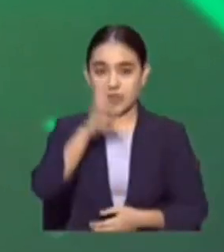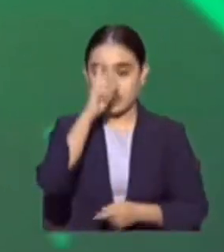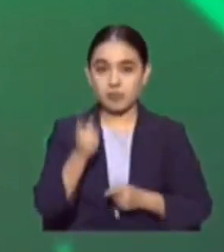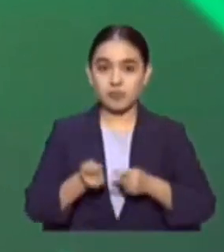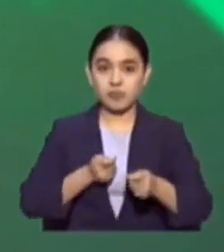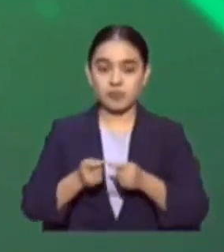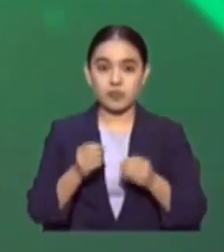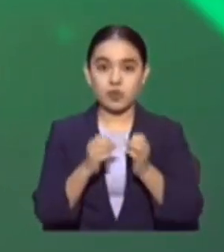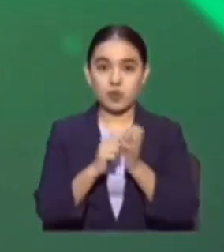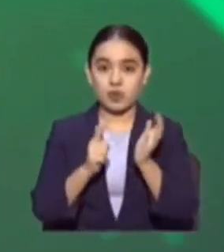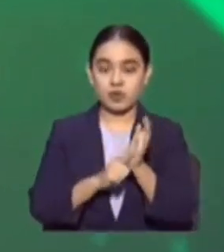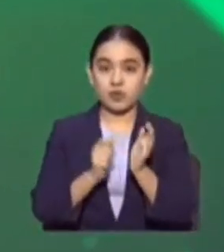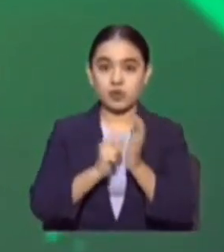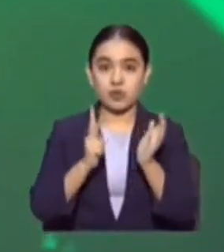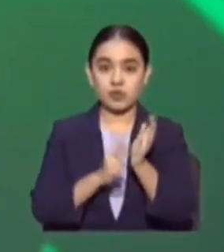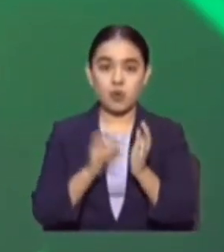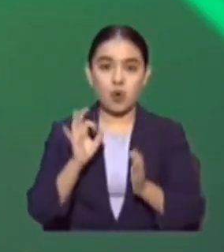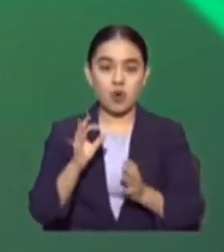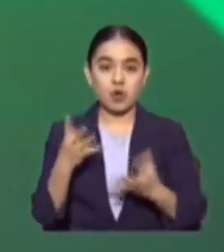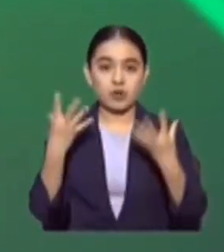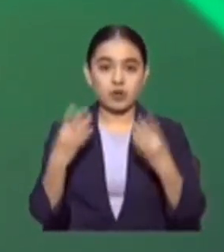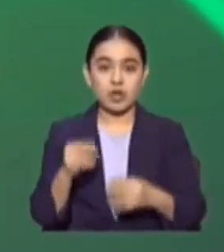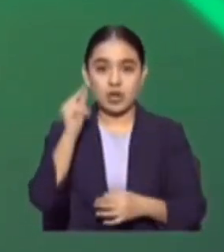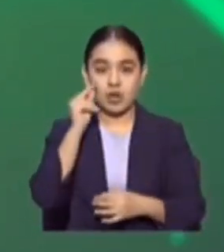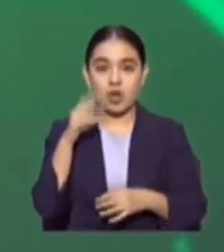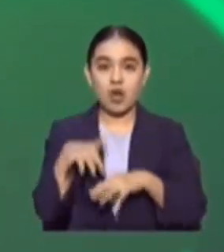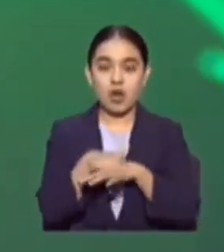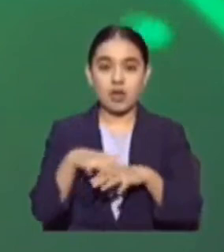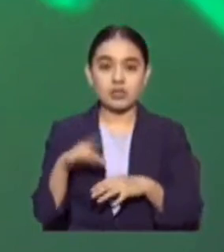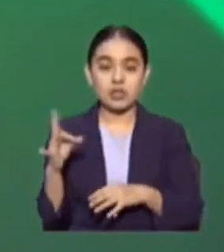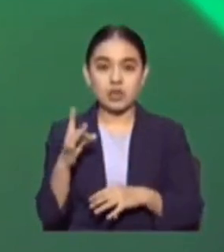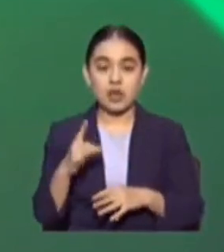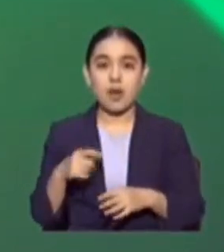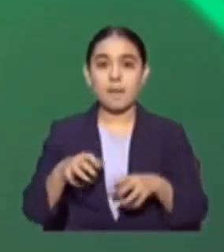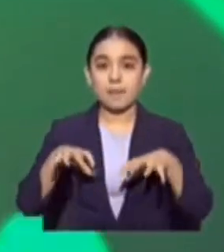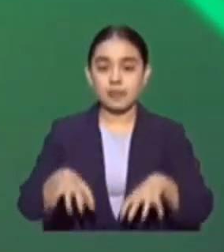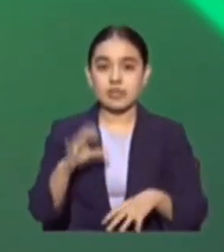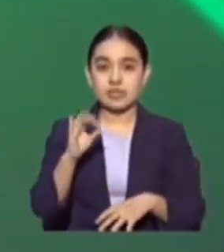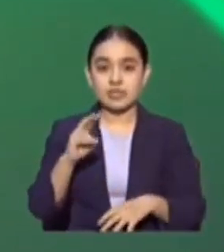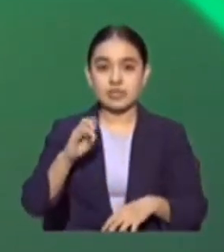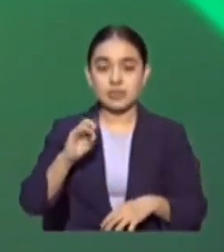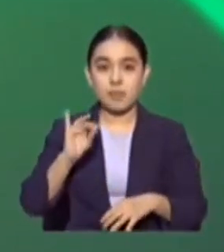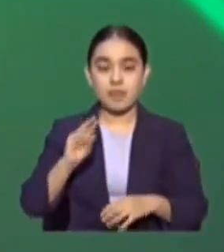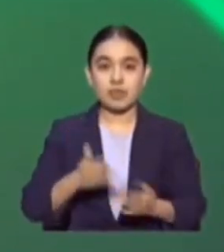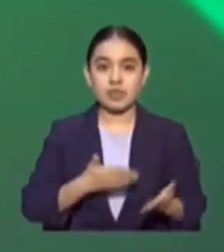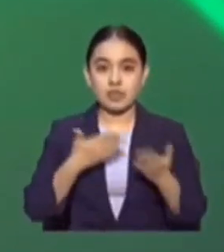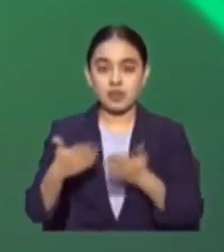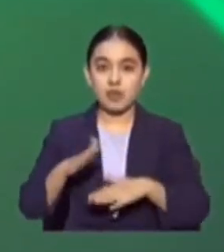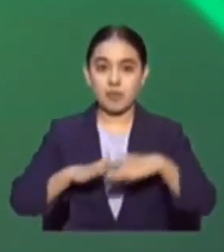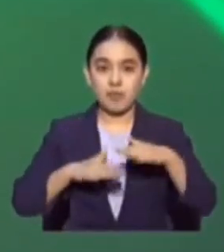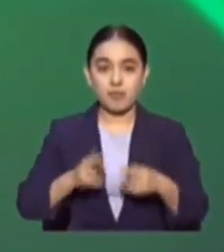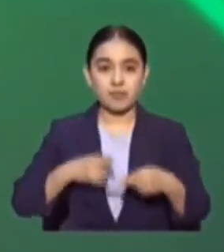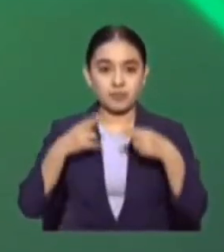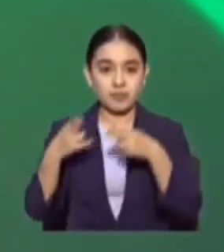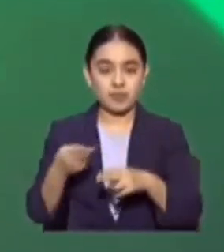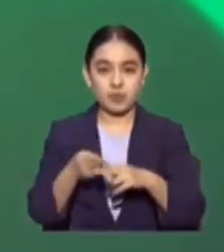davlatimiz rahbari 17-18 oktyabr kunlari Xitoy Xalq Respublikasi raisi Si Szinpinning taklifiga binoan amaliy tashrif